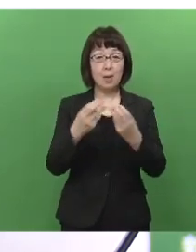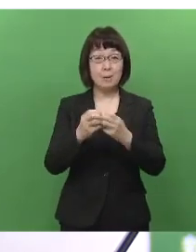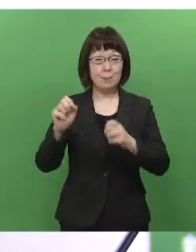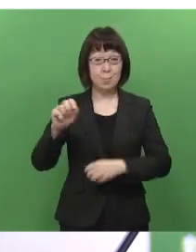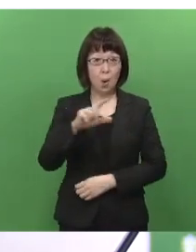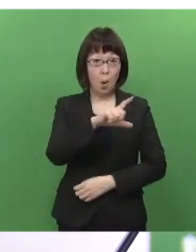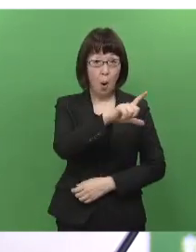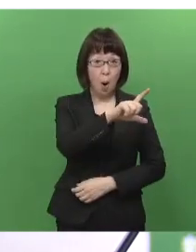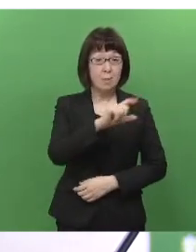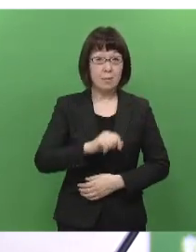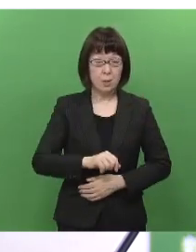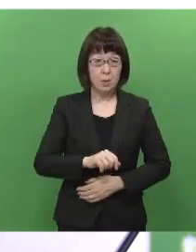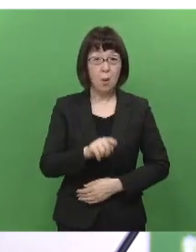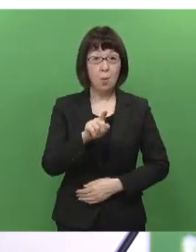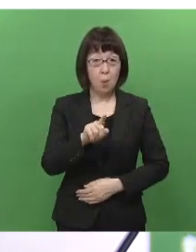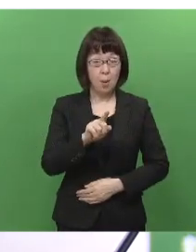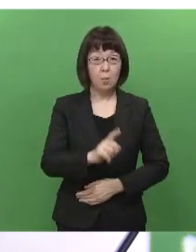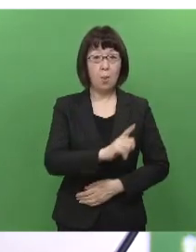日、